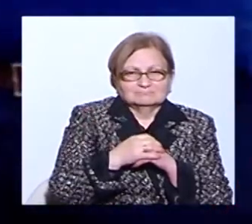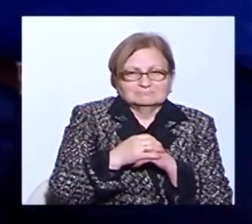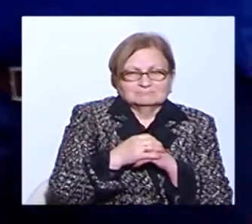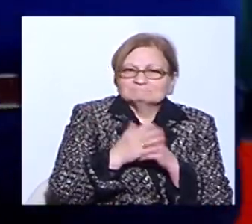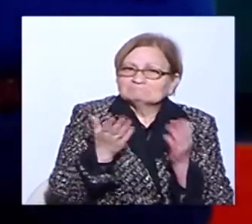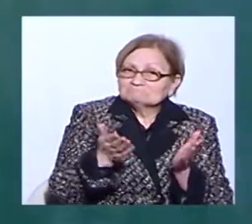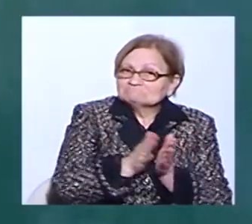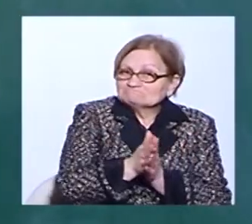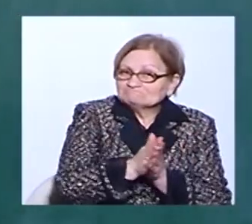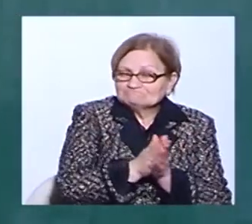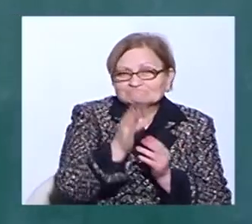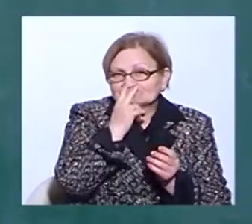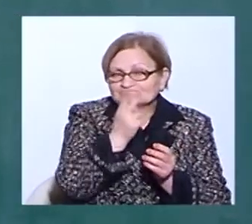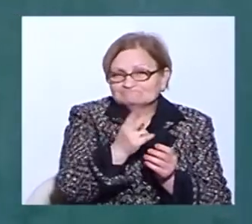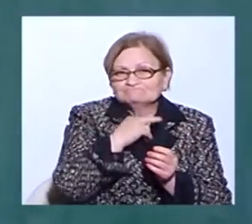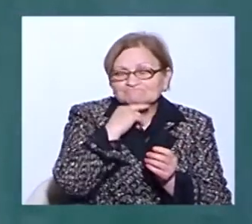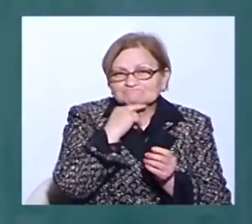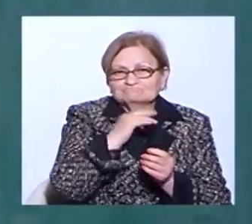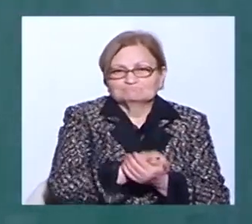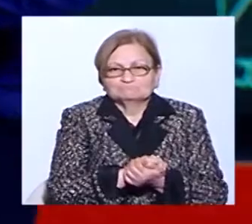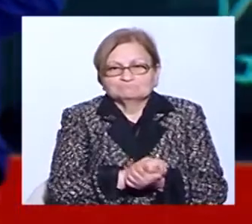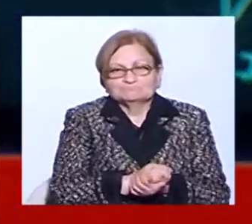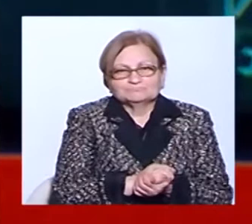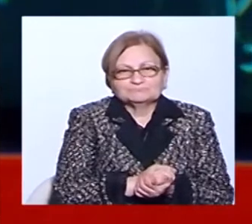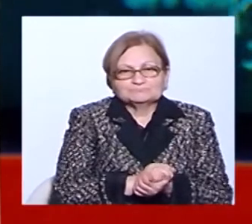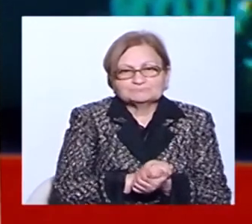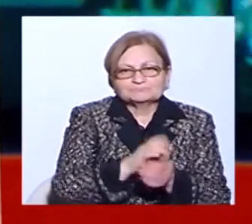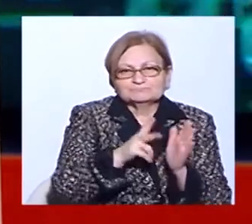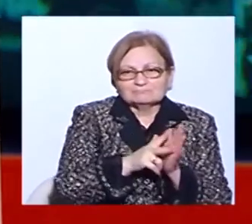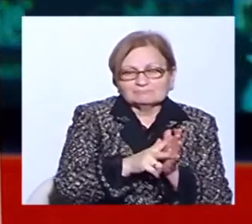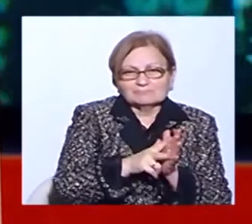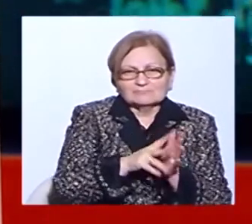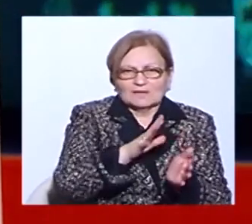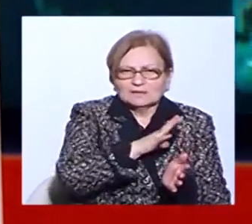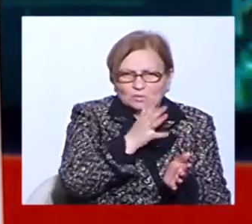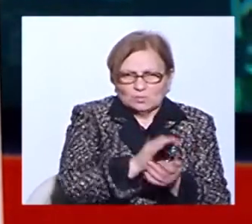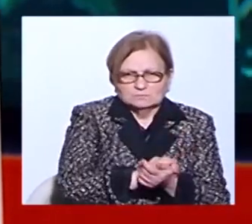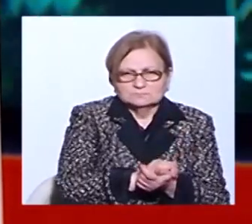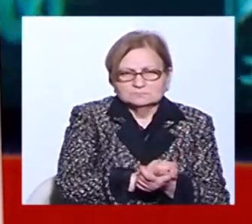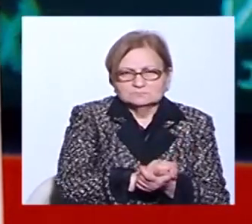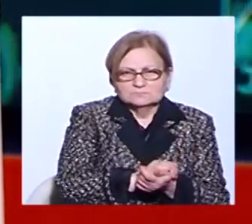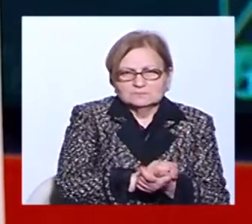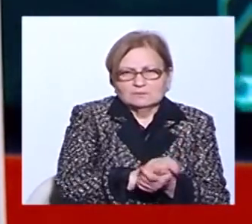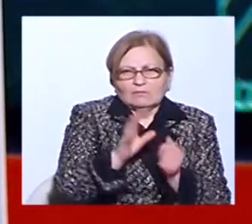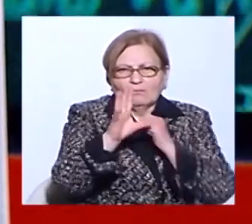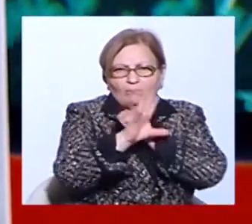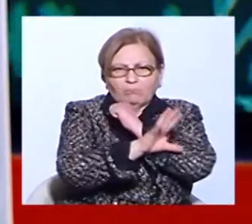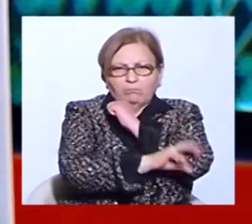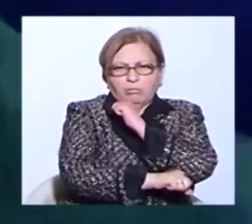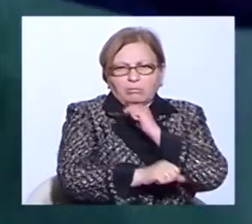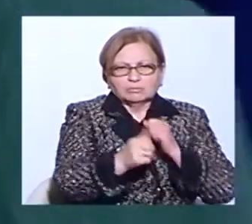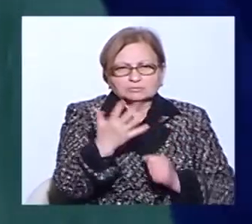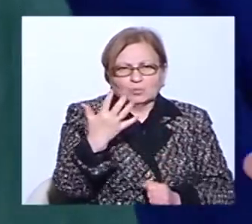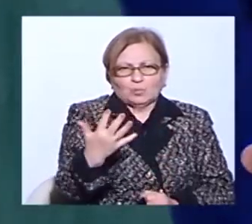ესეც ასე. აბა დავაკვირდეთ. 8 იყო. საბოლოოდ 5 გახდა.